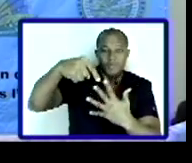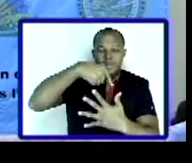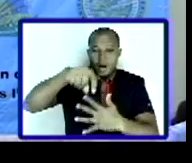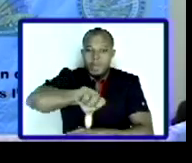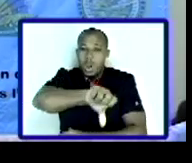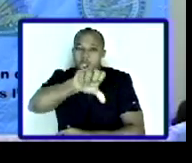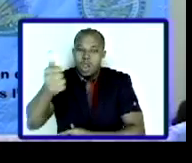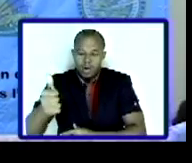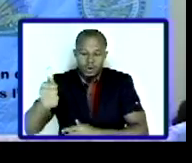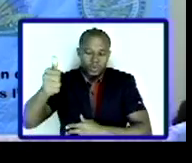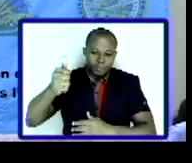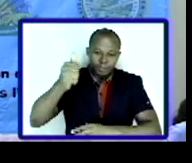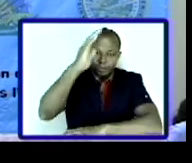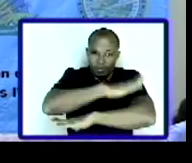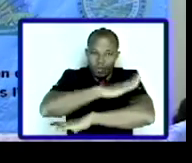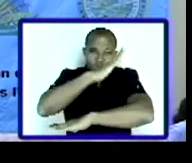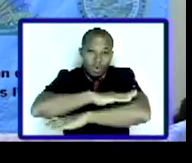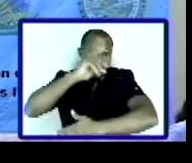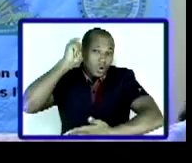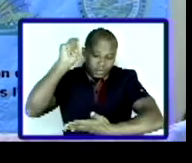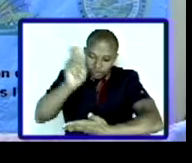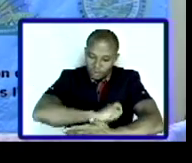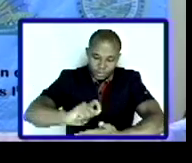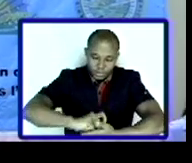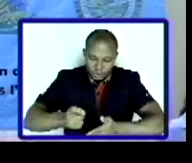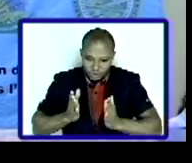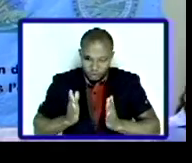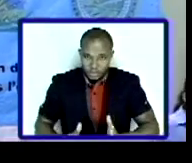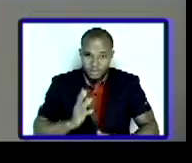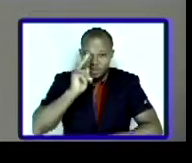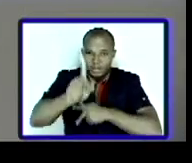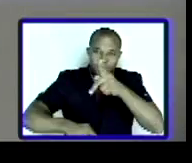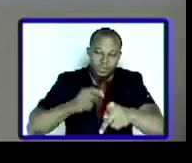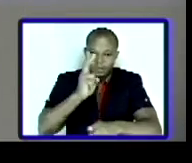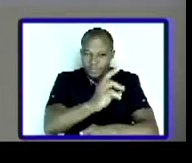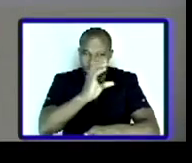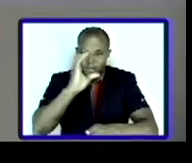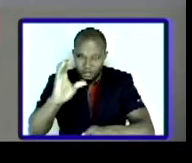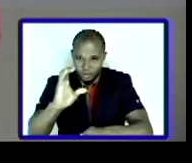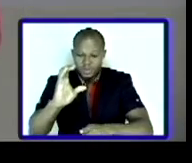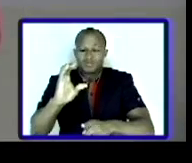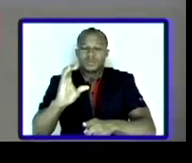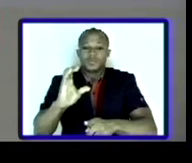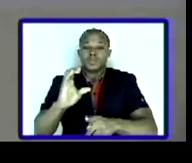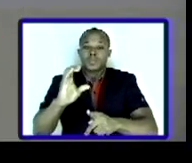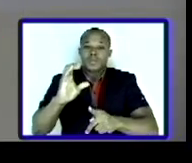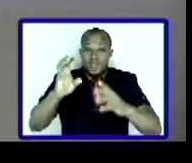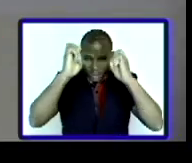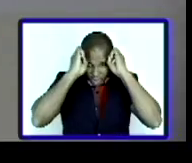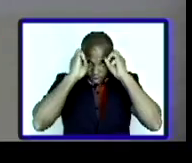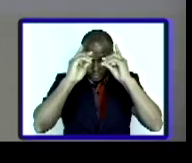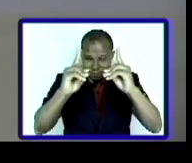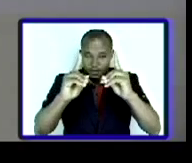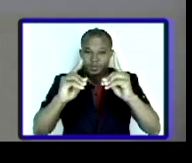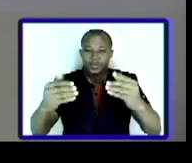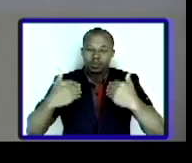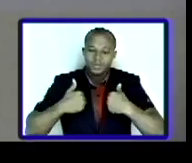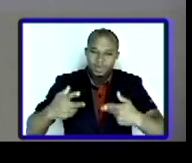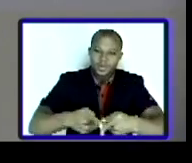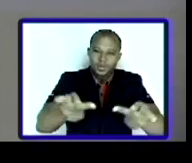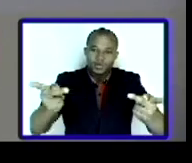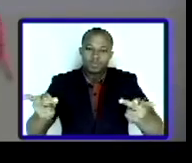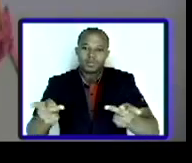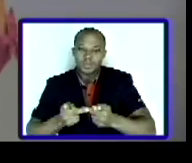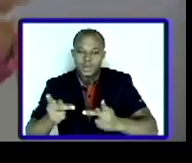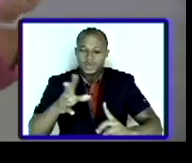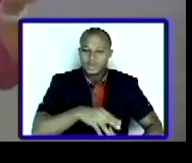Parmi en pile l'autre préoccupation bureau secrétaire d'état pour intégration moun handicapé yon gagné. L'éducation a une place spéciale parce que le